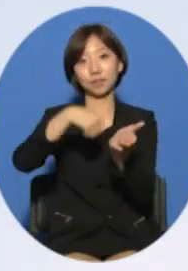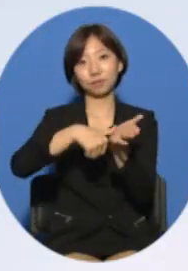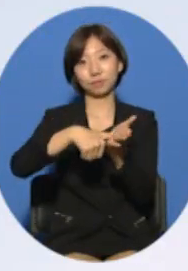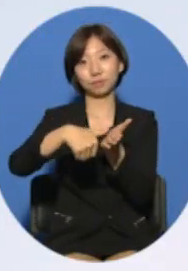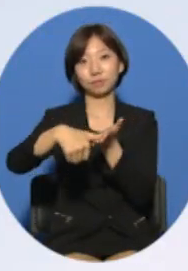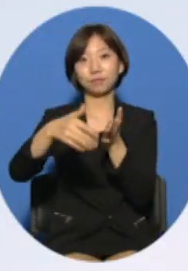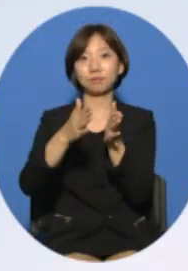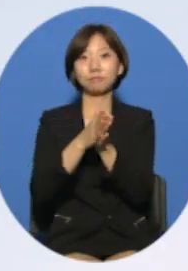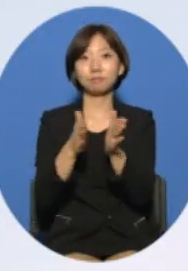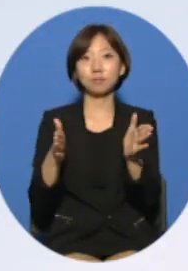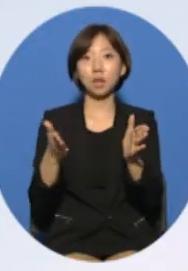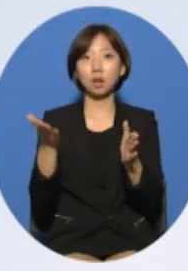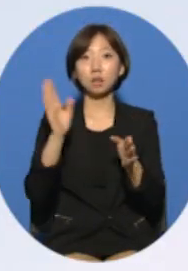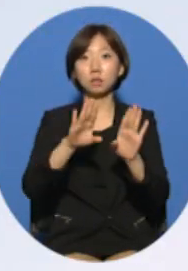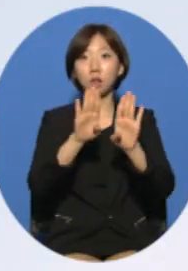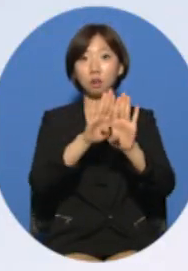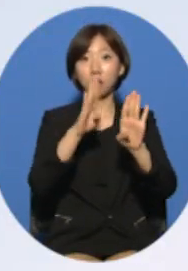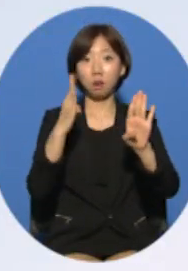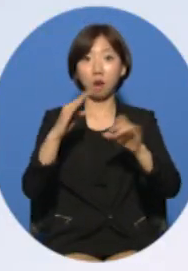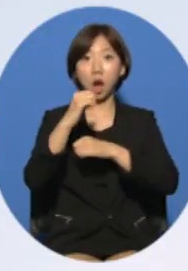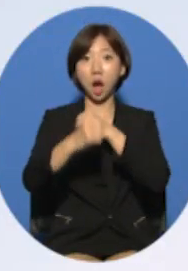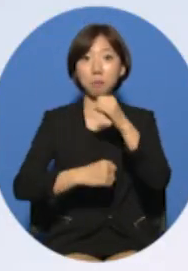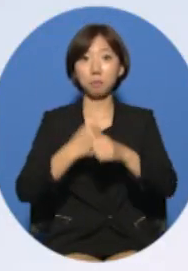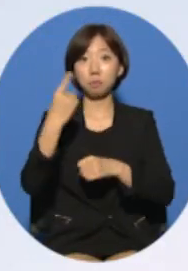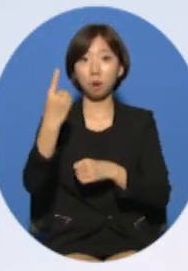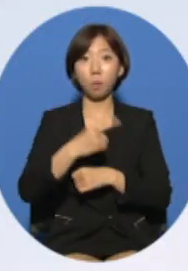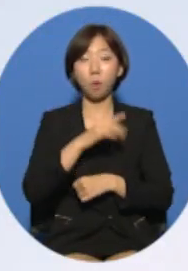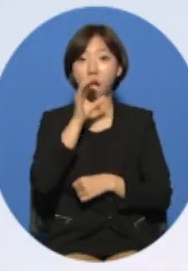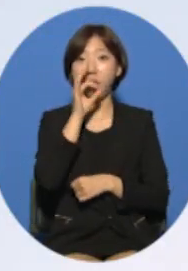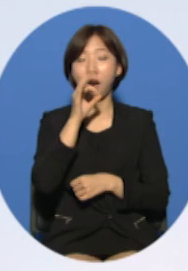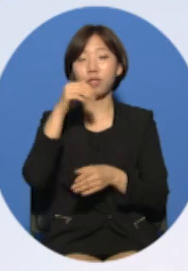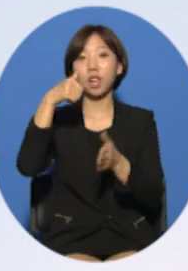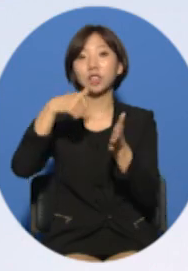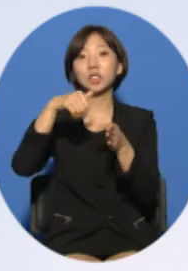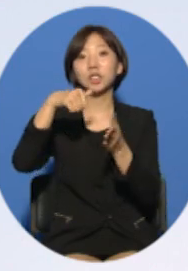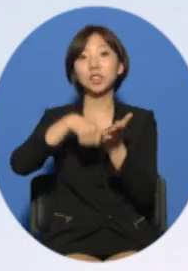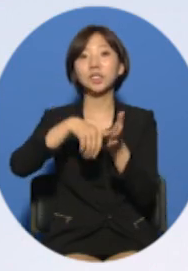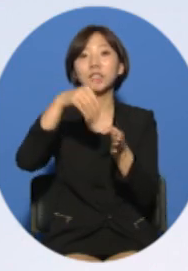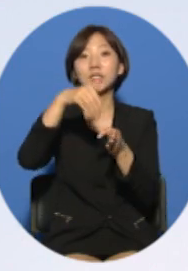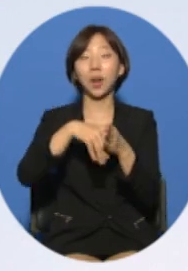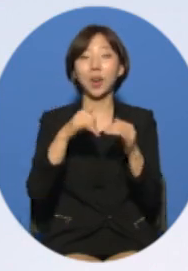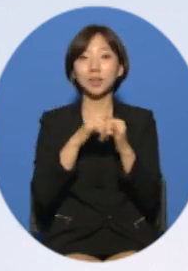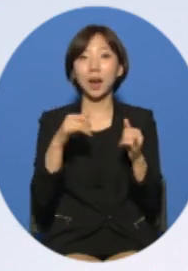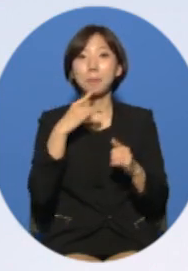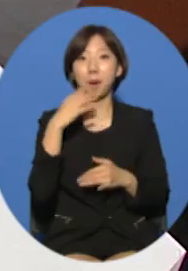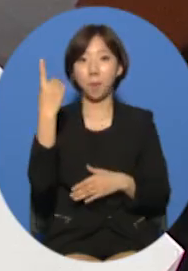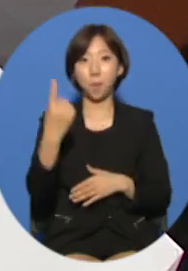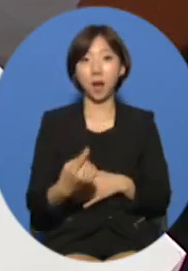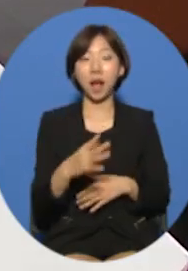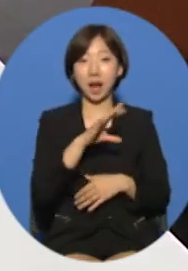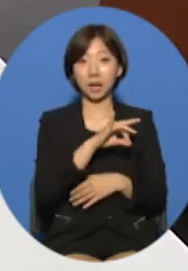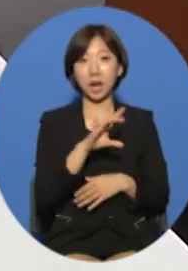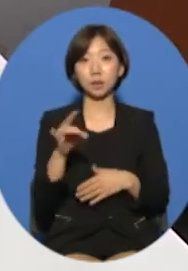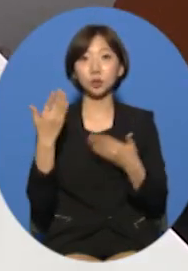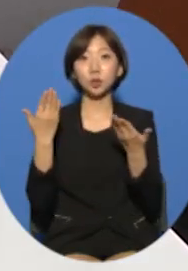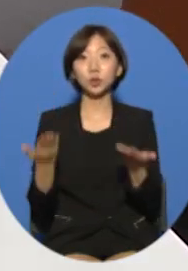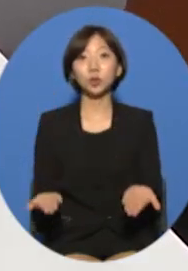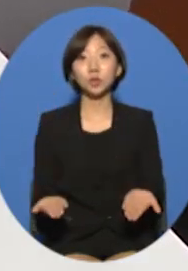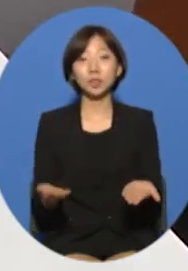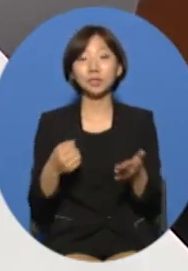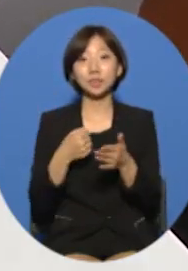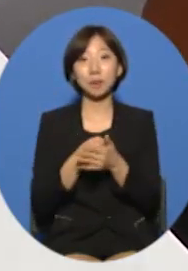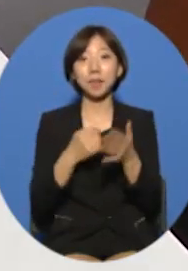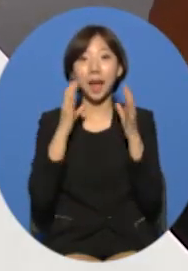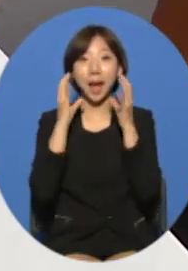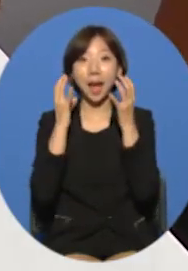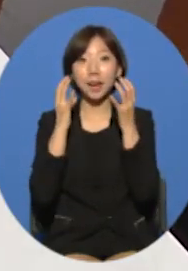그런데 이제 아무나는 못 들어옵니다. 아, 그래요. 네, 선거인만 들어올 수 있는 거죠. 그렇죠. 그런데 이제 간혹 가다가 이제 휴일이기 때문에 네. 아이들이 집에 있잖아요.